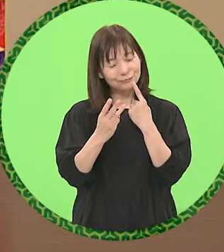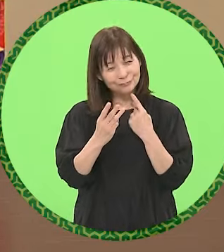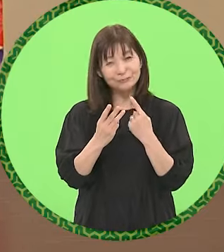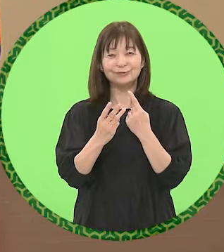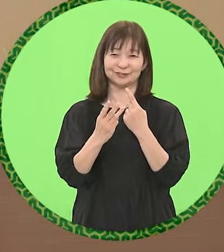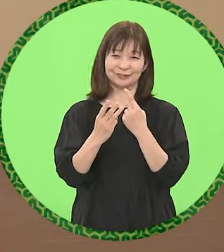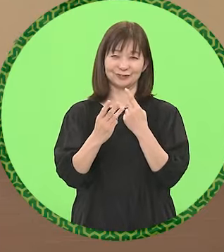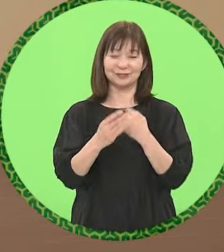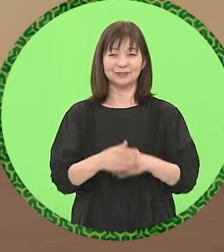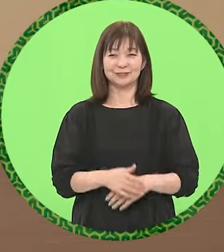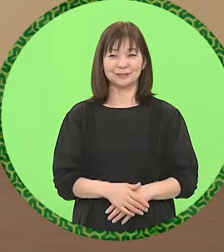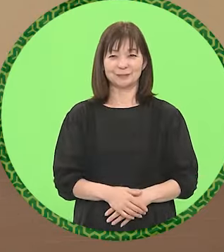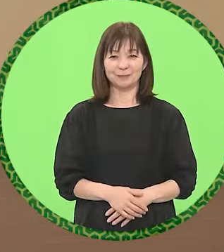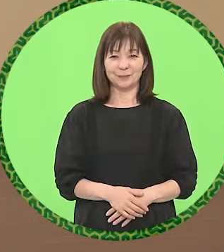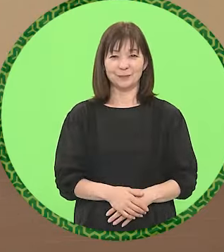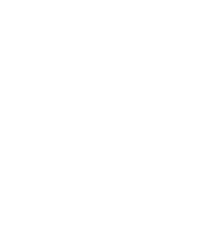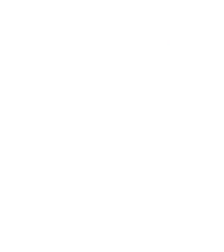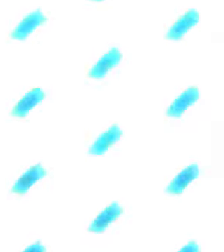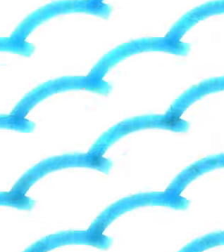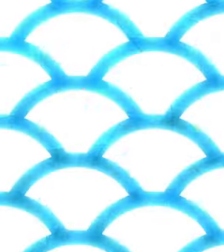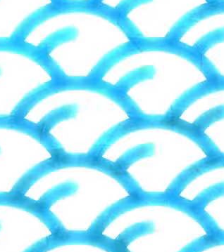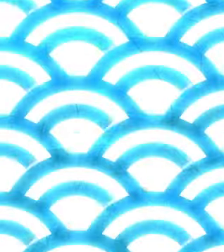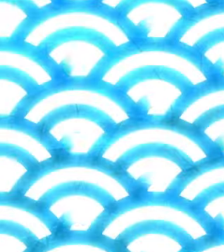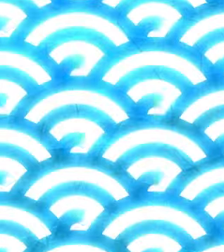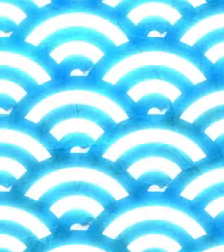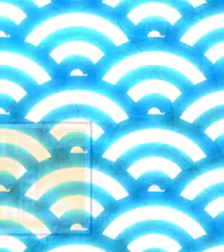Yes, 鮎だけに。